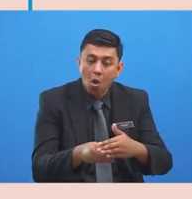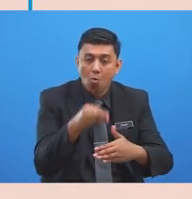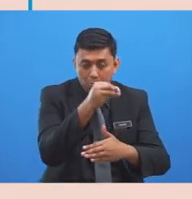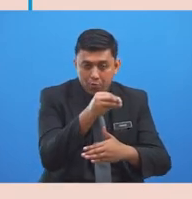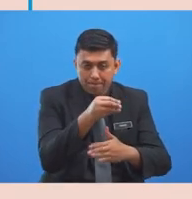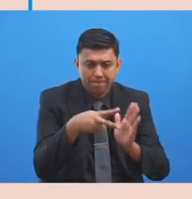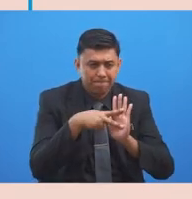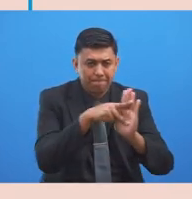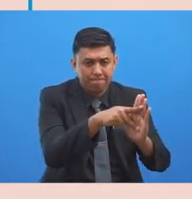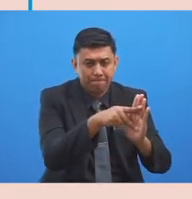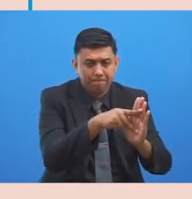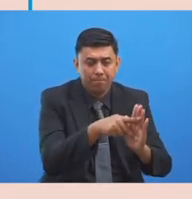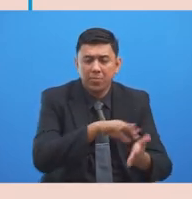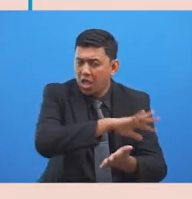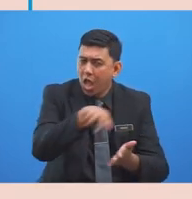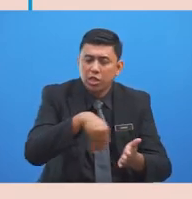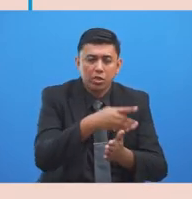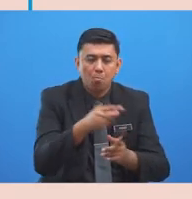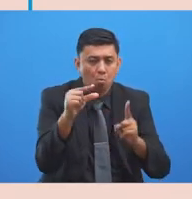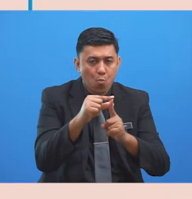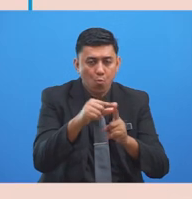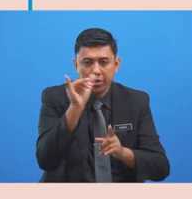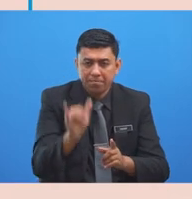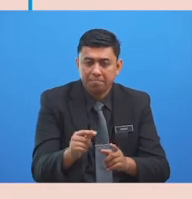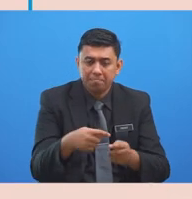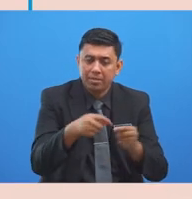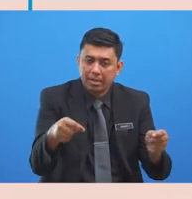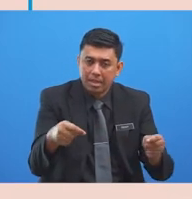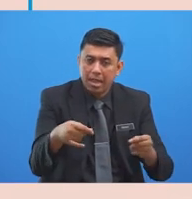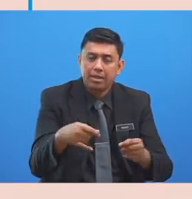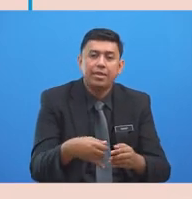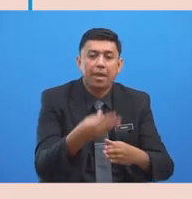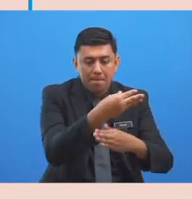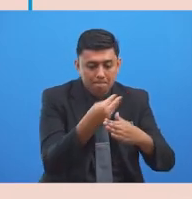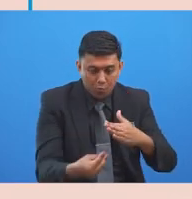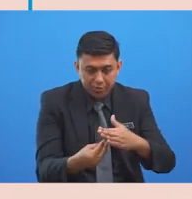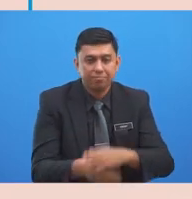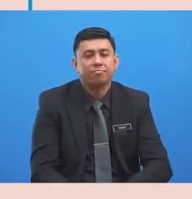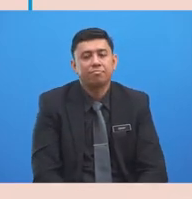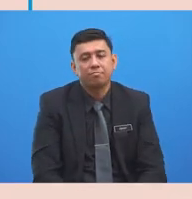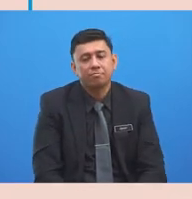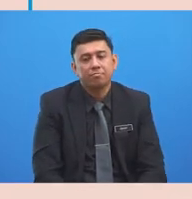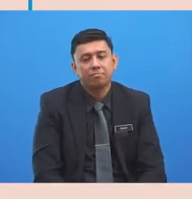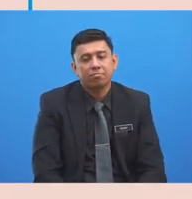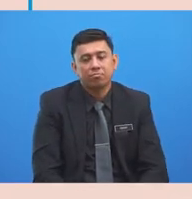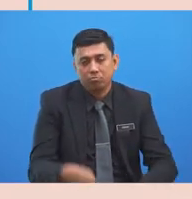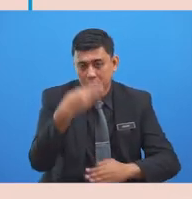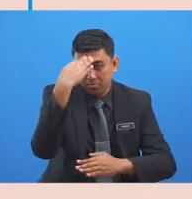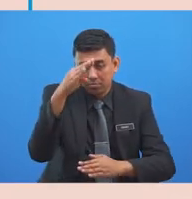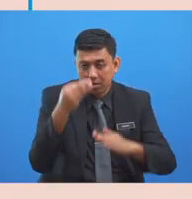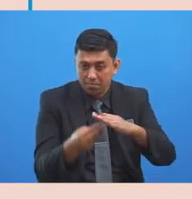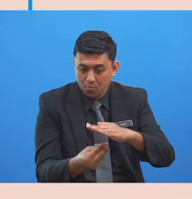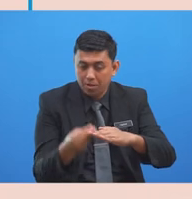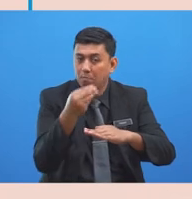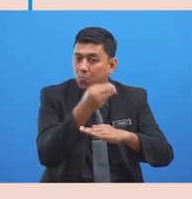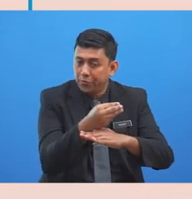adalah paparan semua perkataan yang telah diinputkan. Okey, bagi